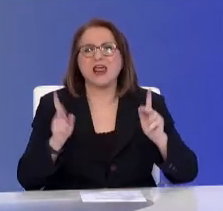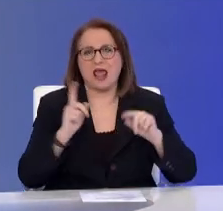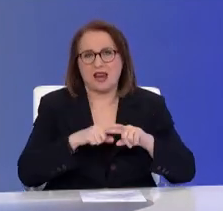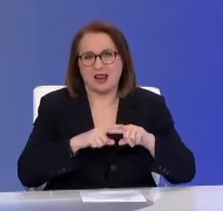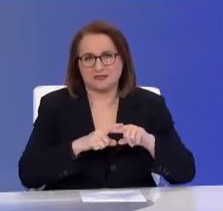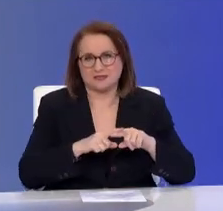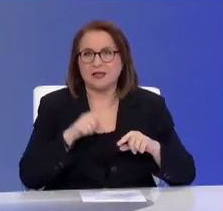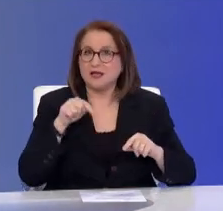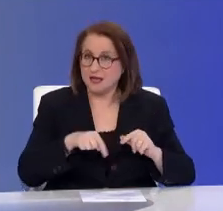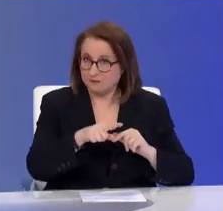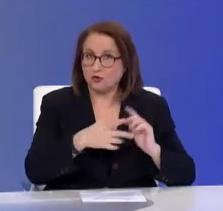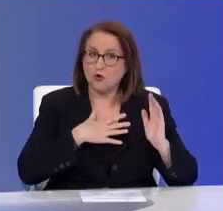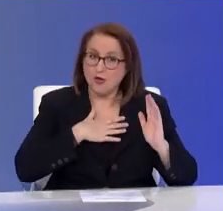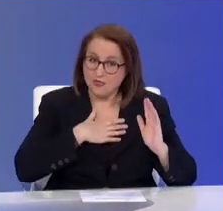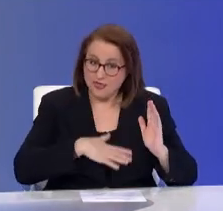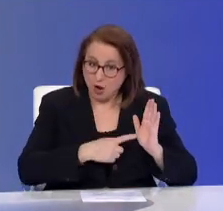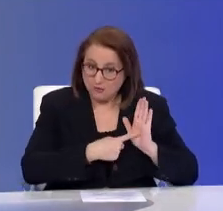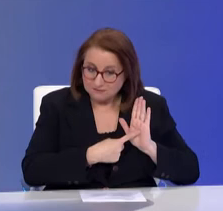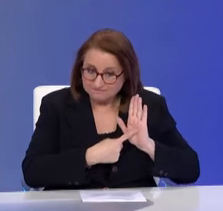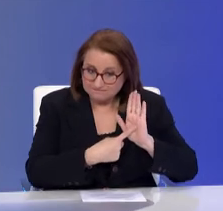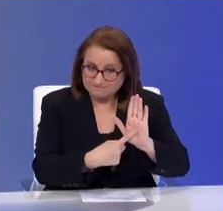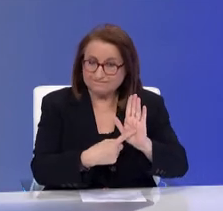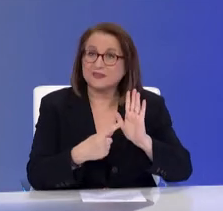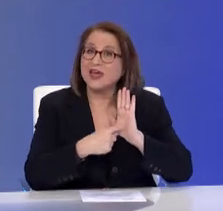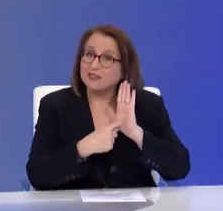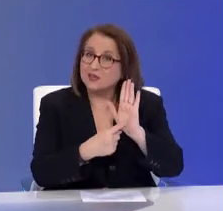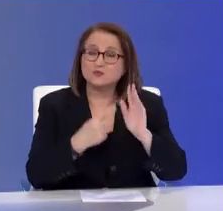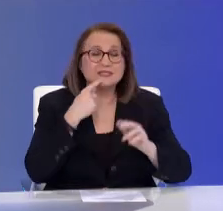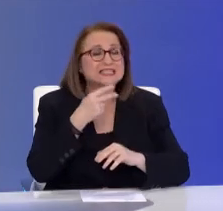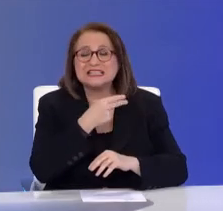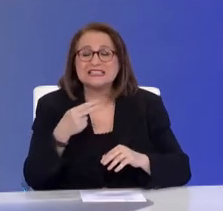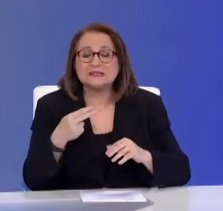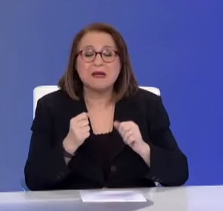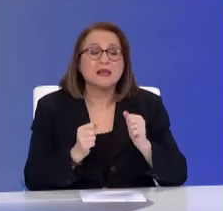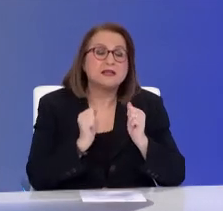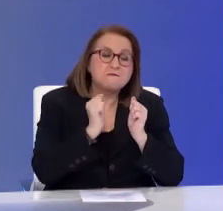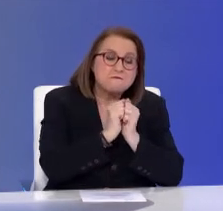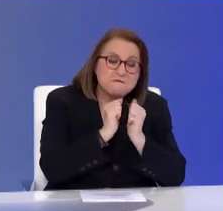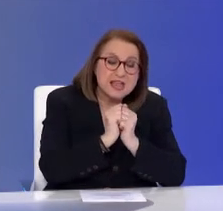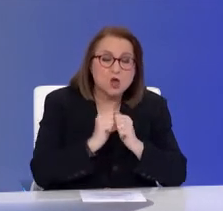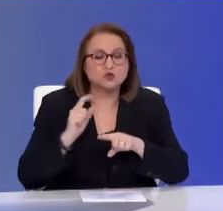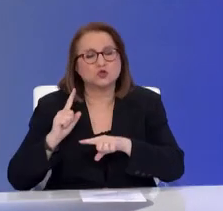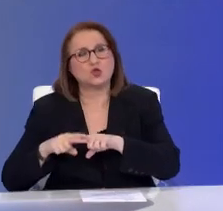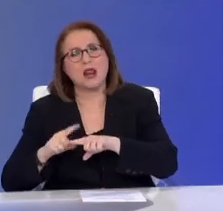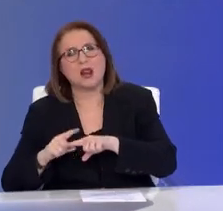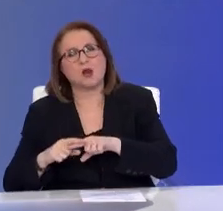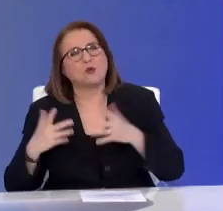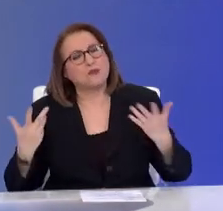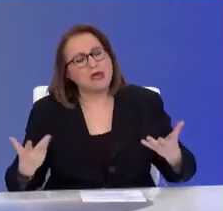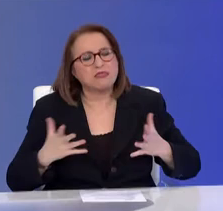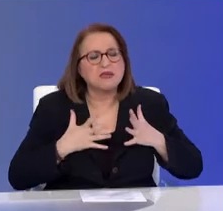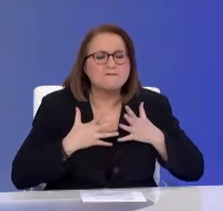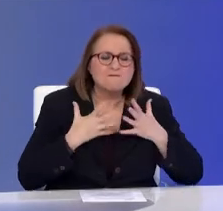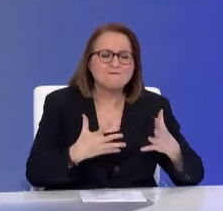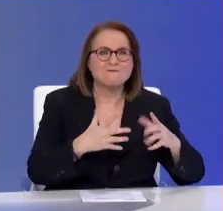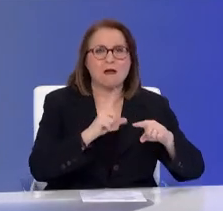αυτό το φαινόμενο του φιλελληνισμού. Τα βραβεία θα